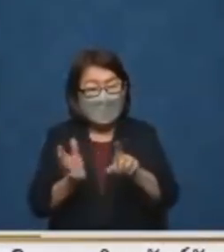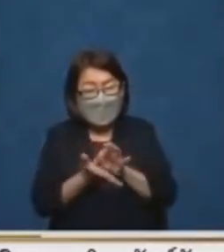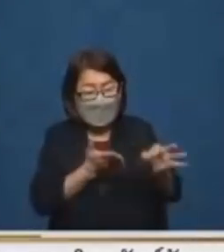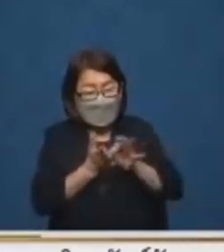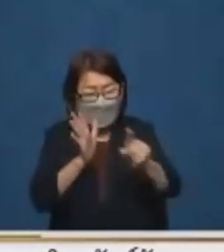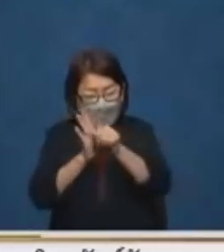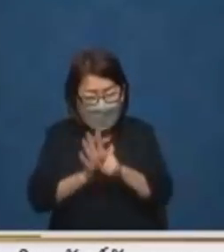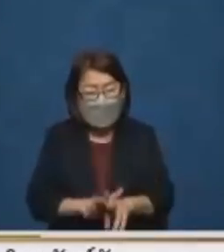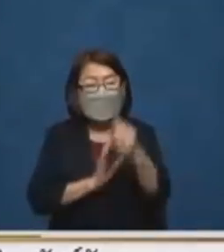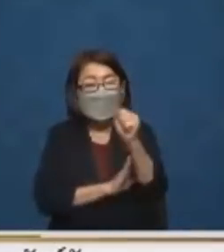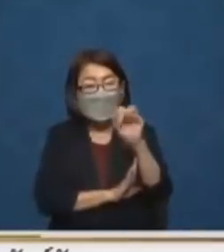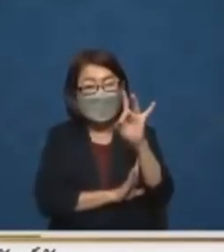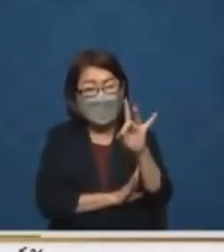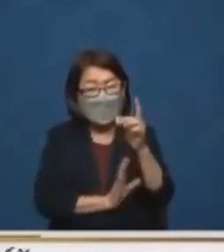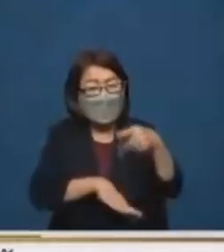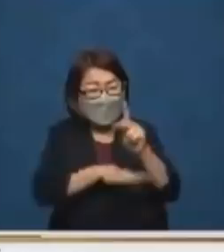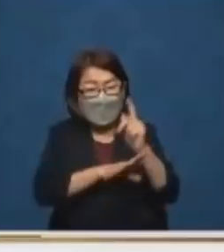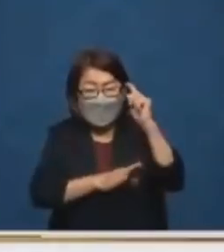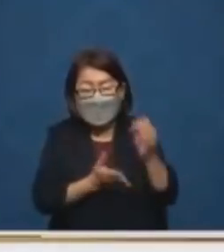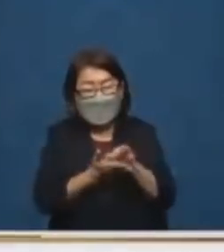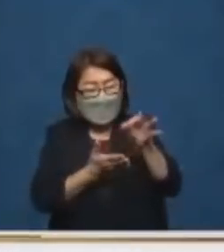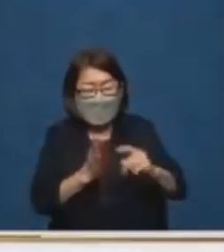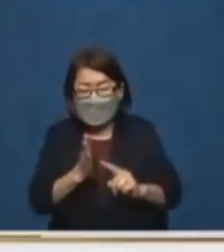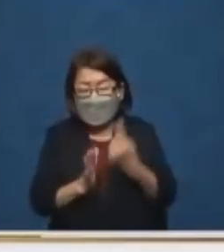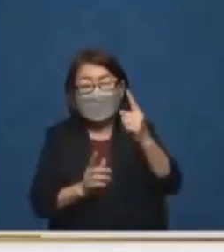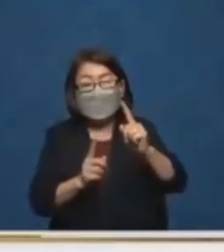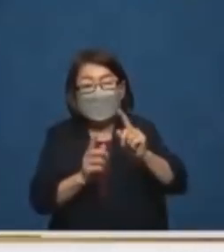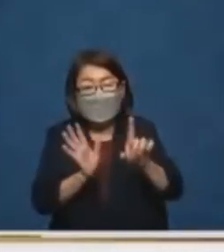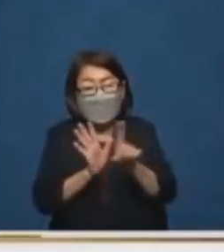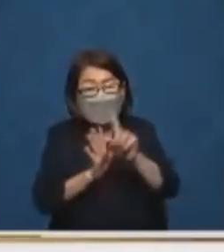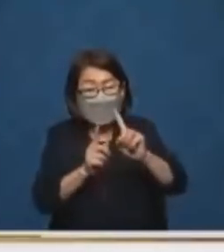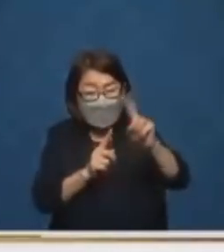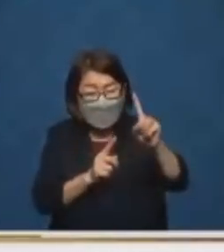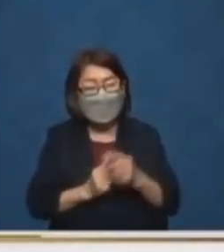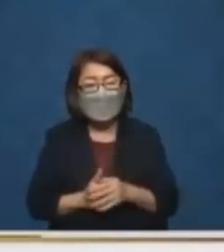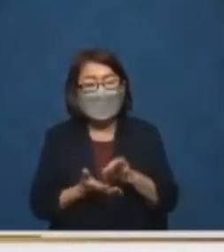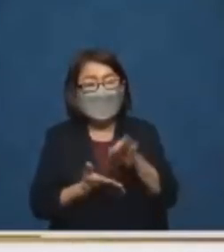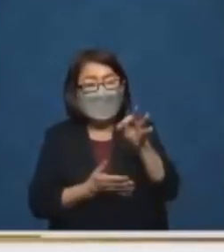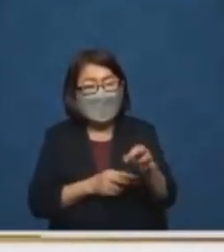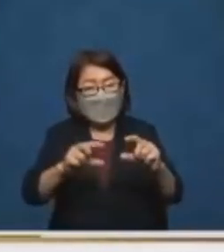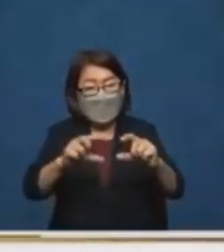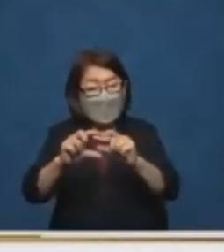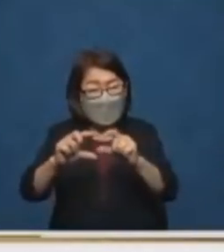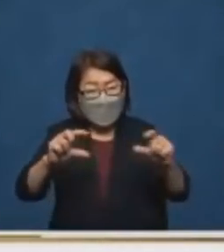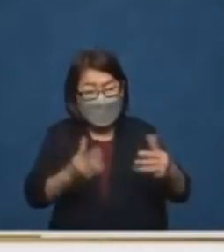ท่ปทานครับการซื้อครั้งที่ 1 เป็การซื้อ 2 ลานโดส